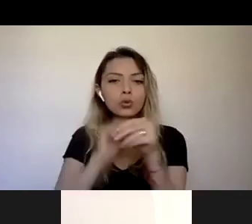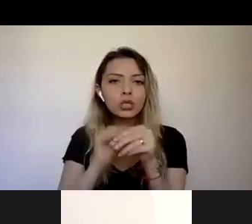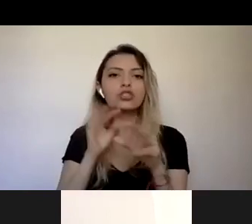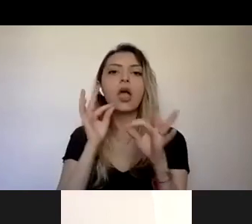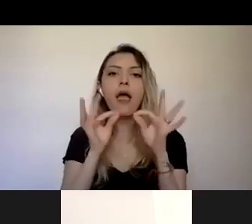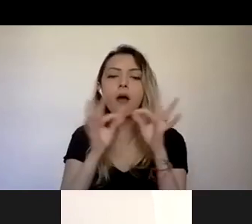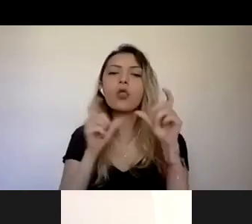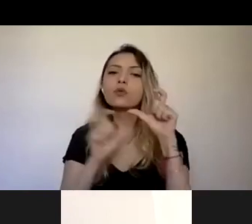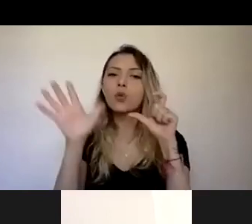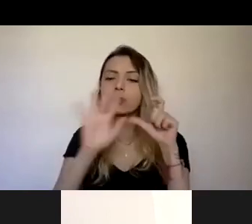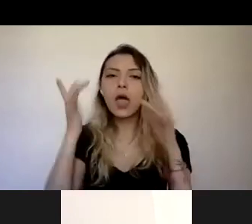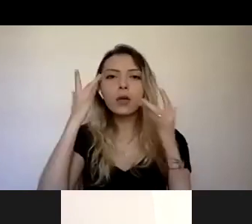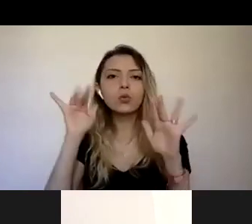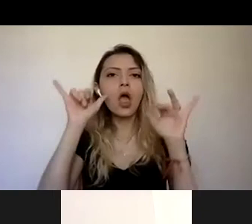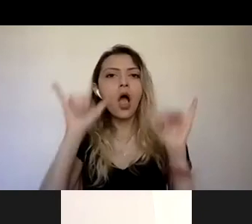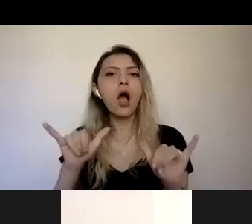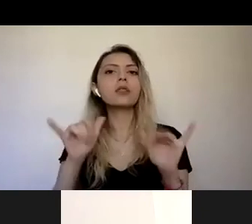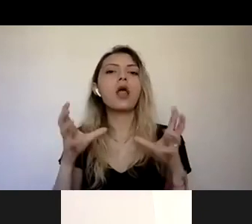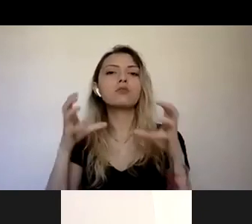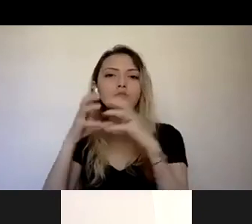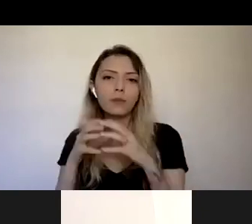bir genel yorumu var. Aynı zamanda